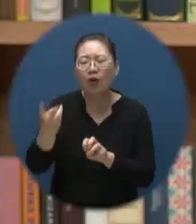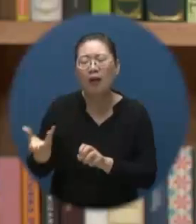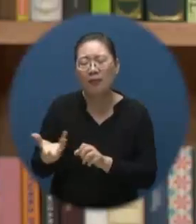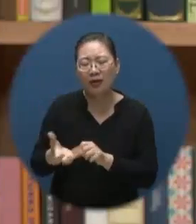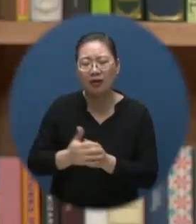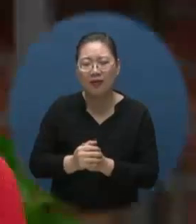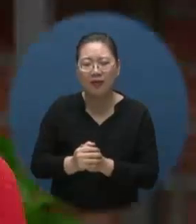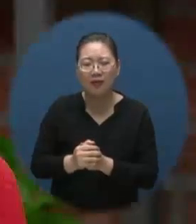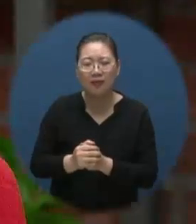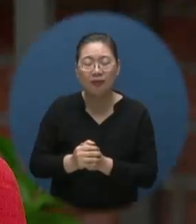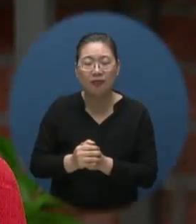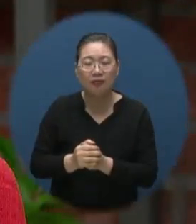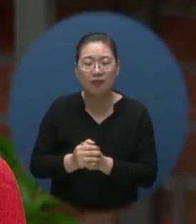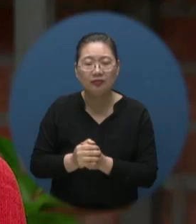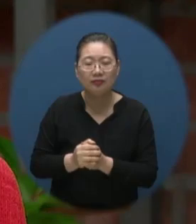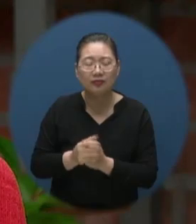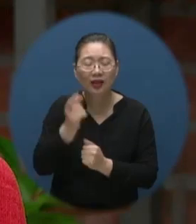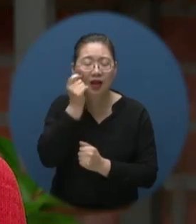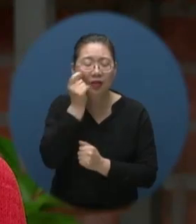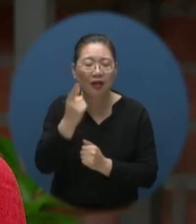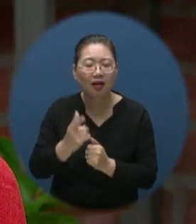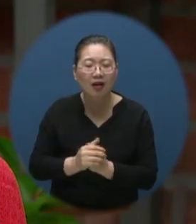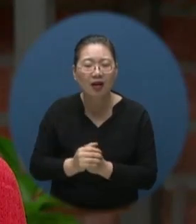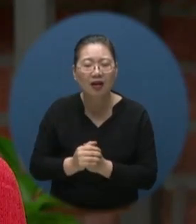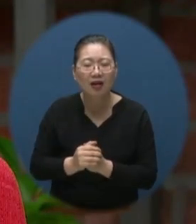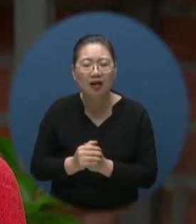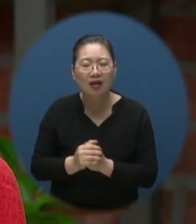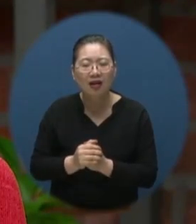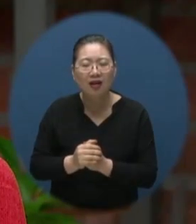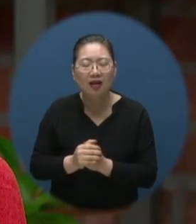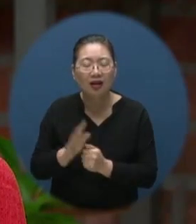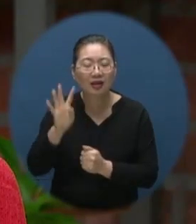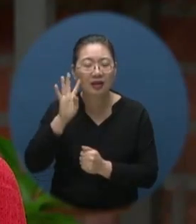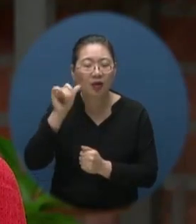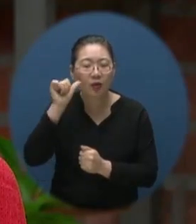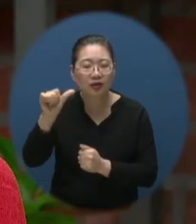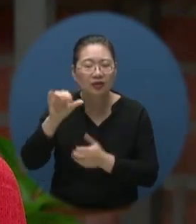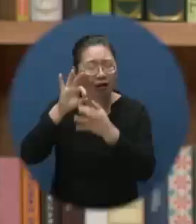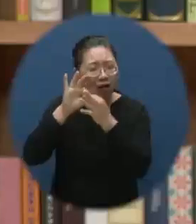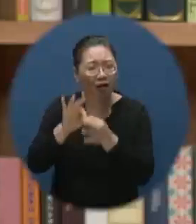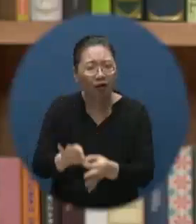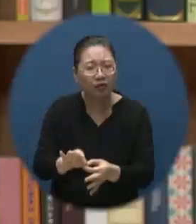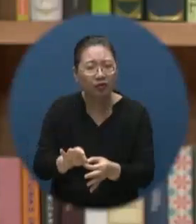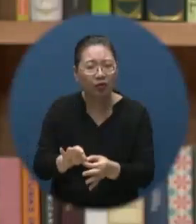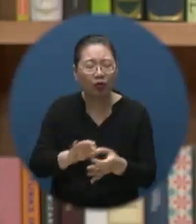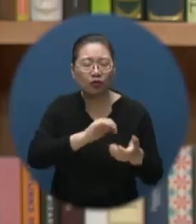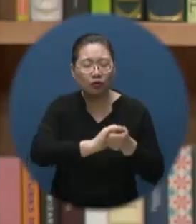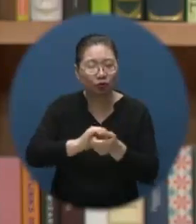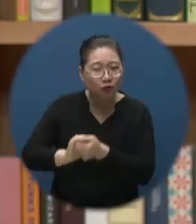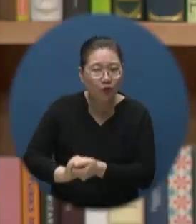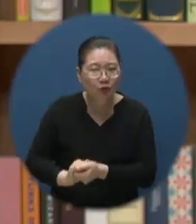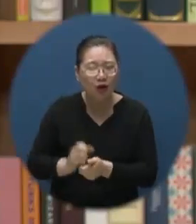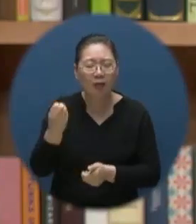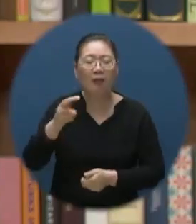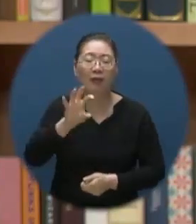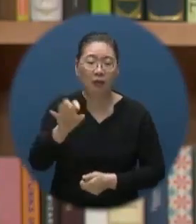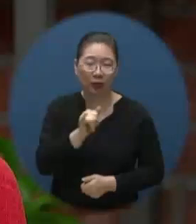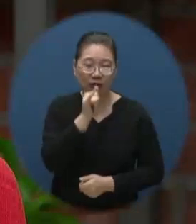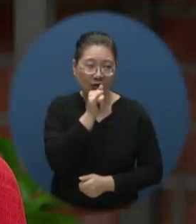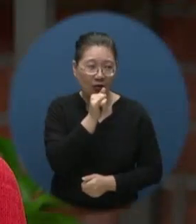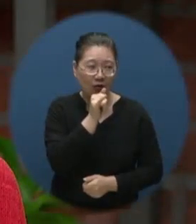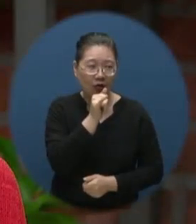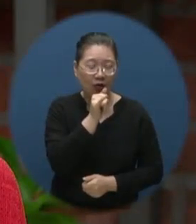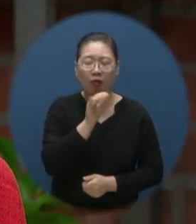아프대요. 그게 한 달에 4, 5일씩 계속해서 이렇게 주기적으로? 주기적으로 반복되는 거예요?